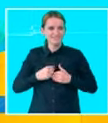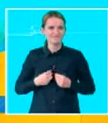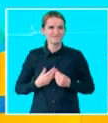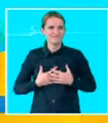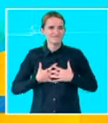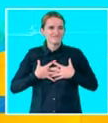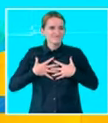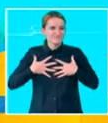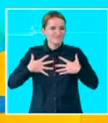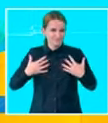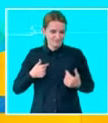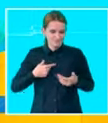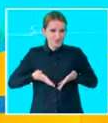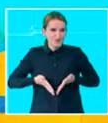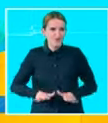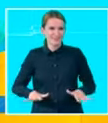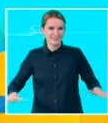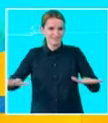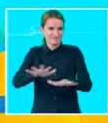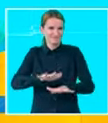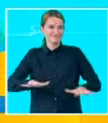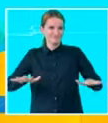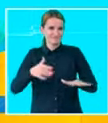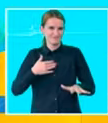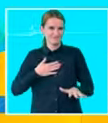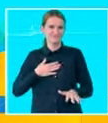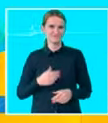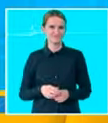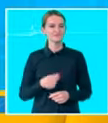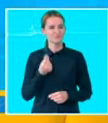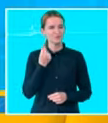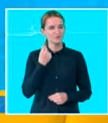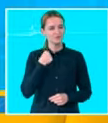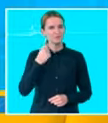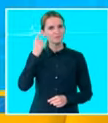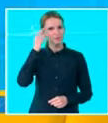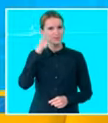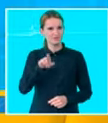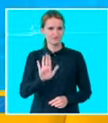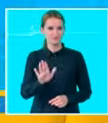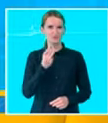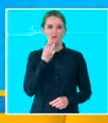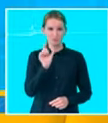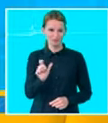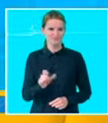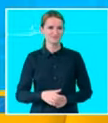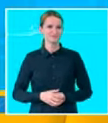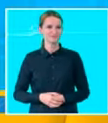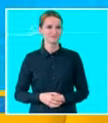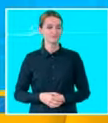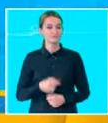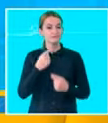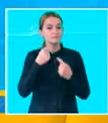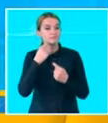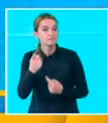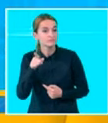родина. То така се казва. И е хубаво да си припомняме тази дума. Мария, дъщеря сте на Хиндо Касимов, една